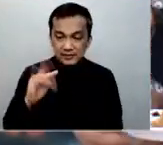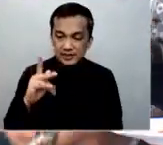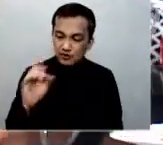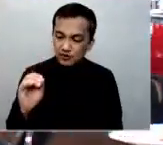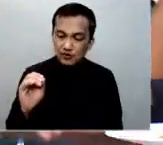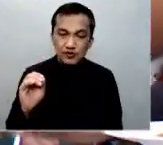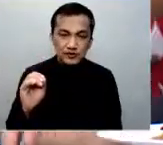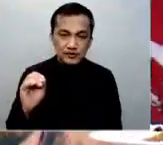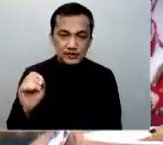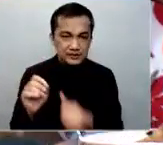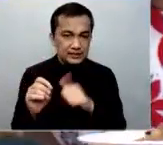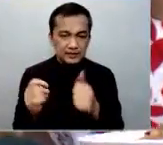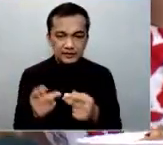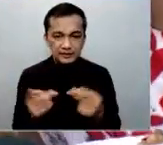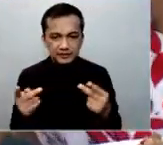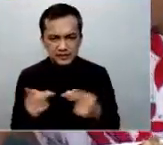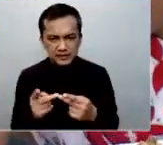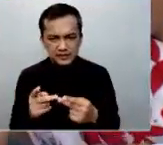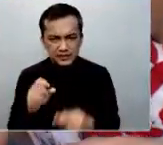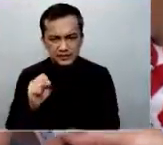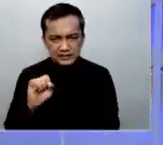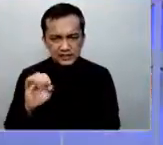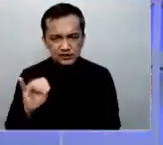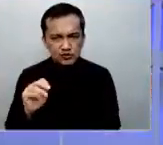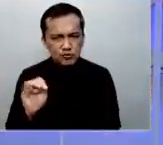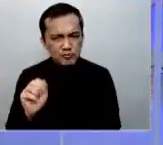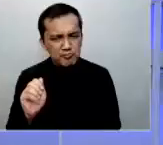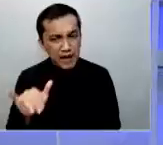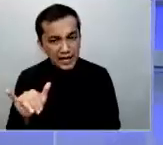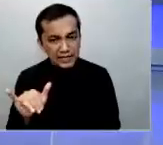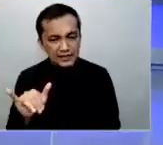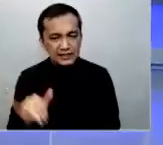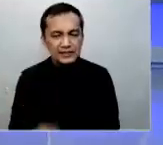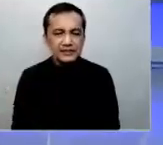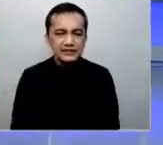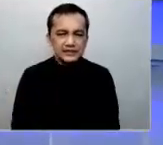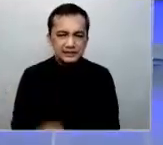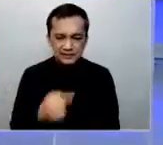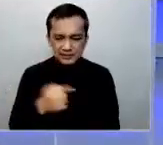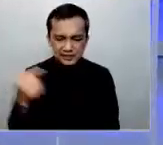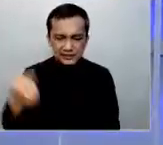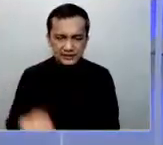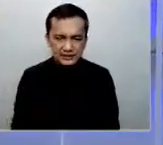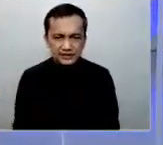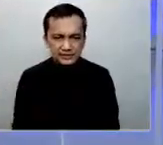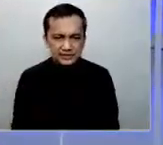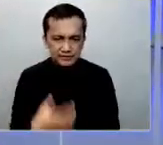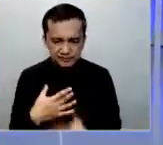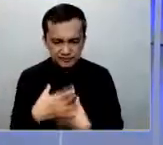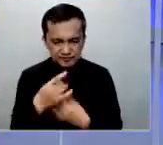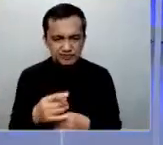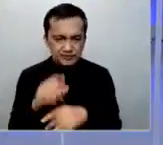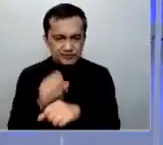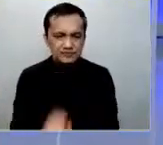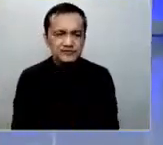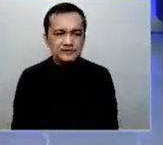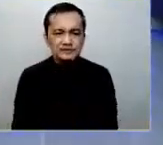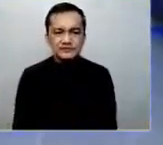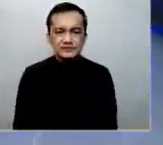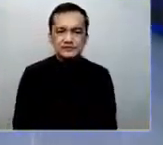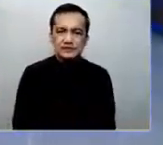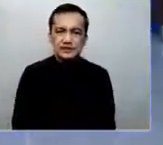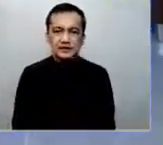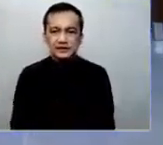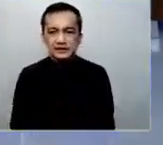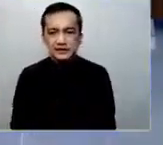ibang lugar ay sinukmani? Sinasabi nagmula sa mga kapatid nating Chinese. Pwede kami. Tama ka dyan, Gretz. Kaya ito naman, yung